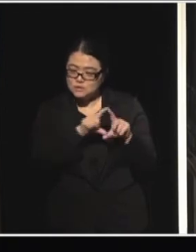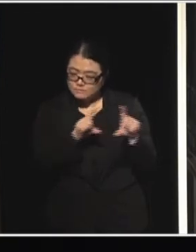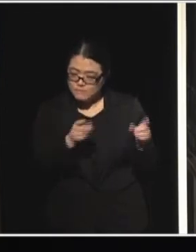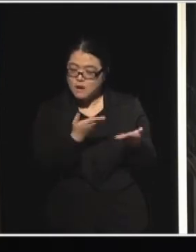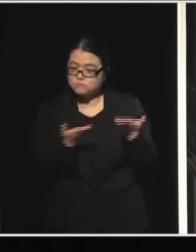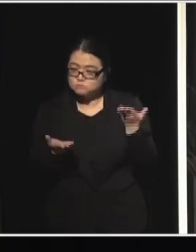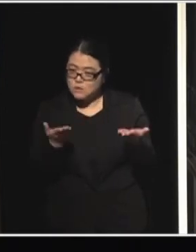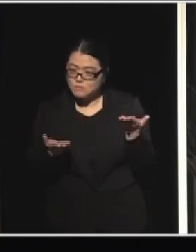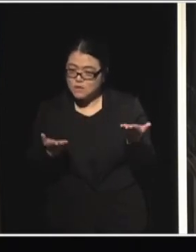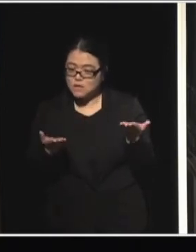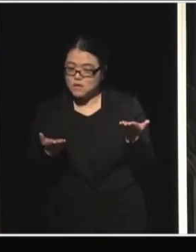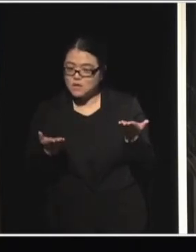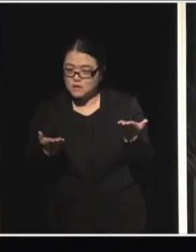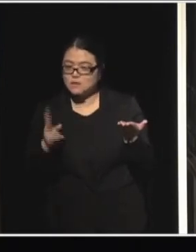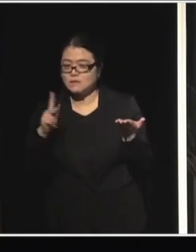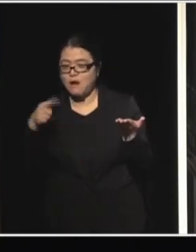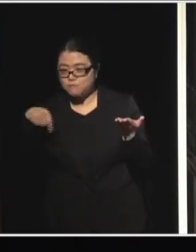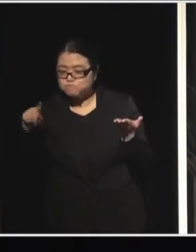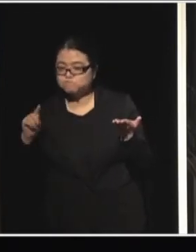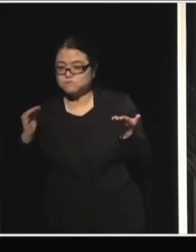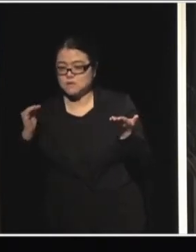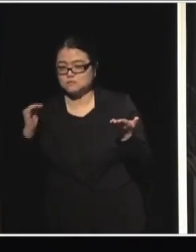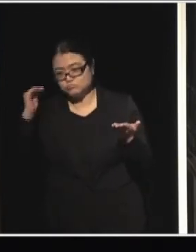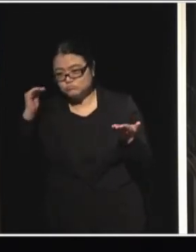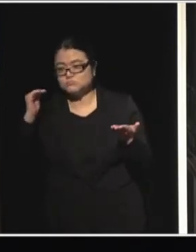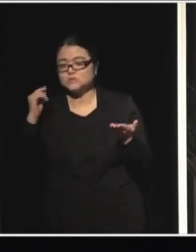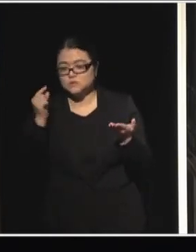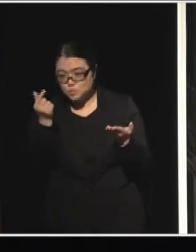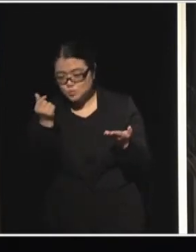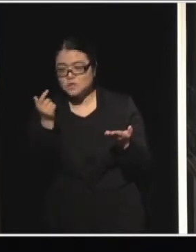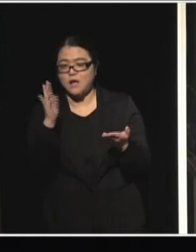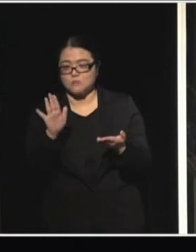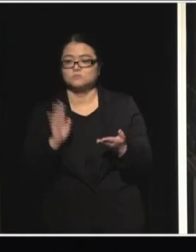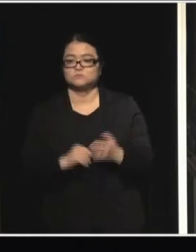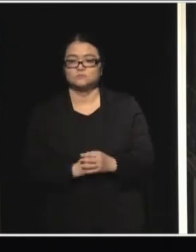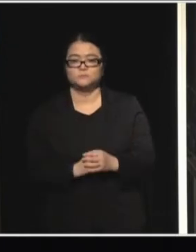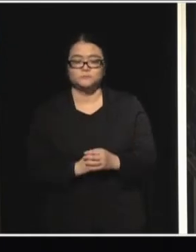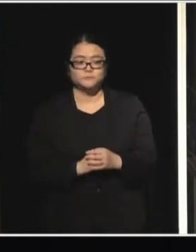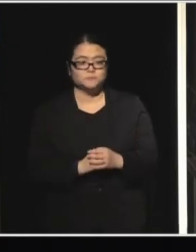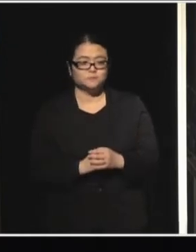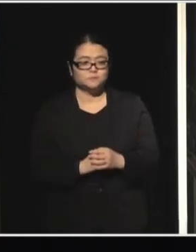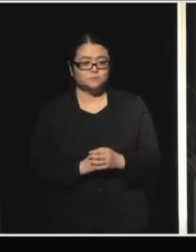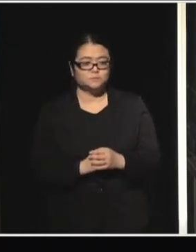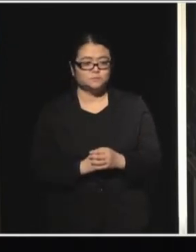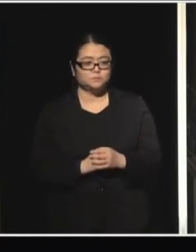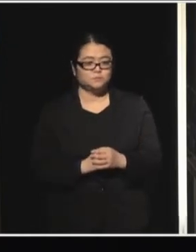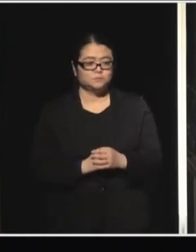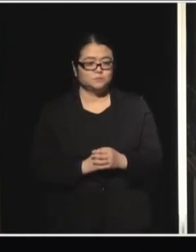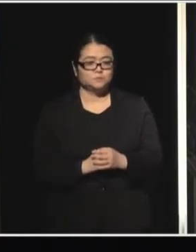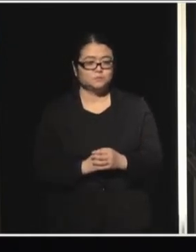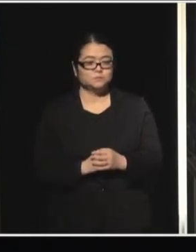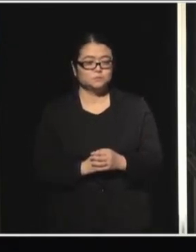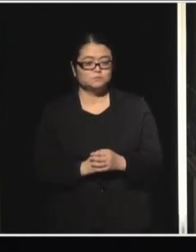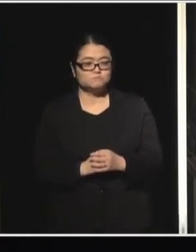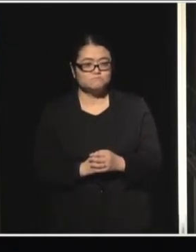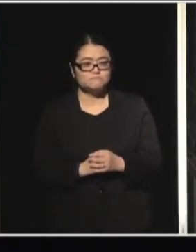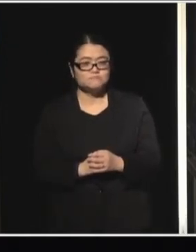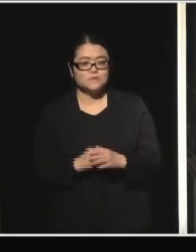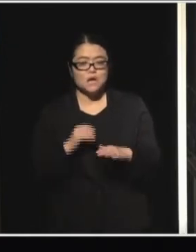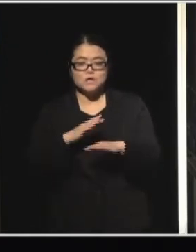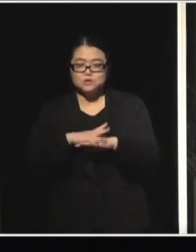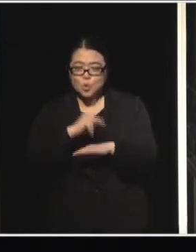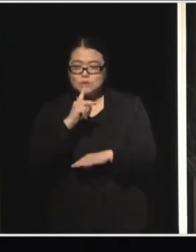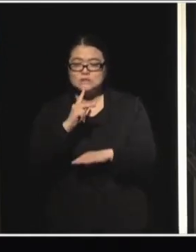結果ですね多変量解析って言ってですね他の良い子を控除した解析ではないのでまぁ社旗段階の